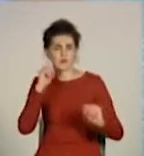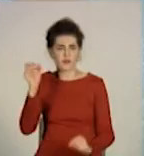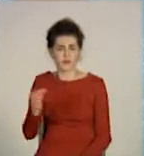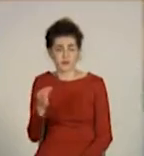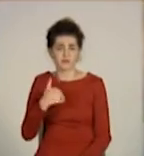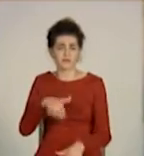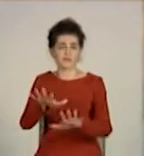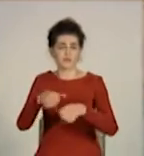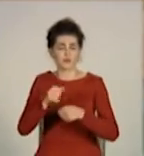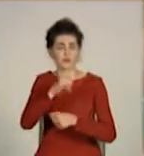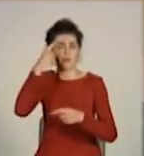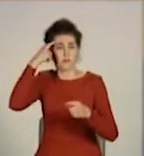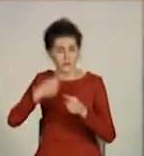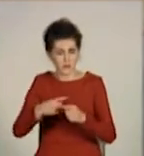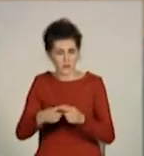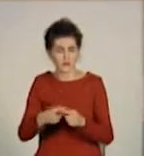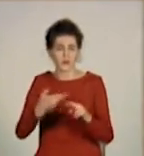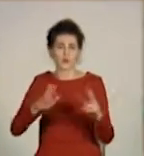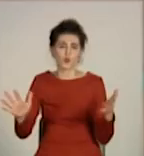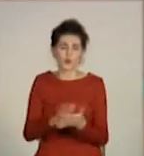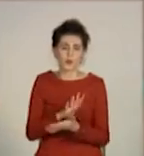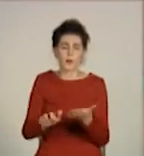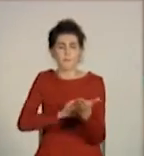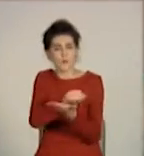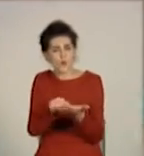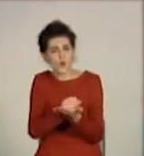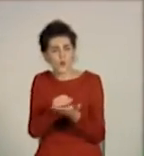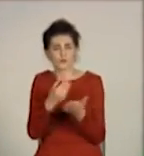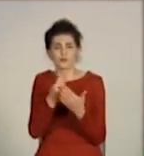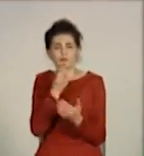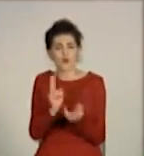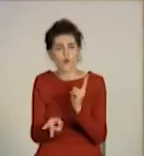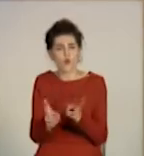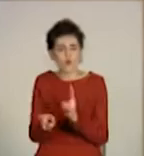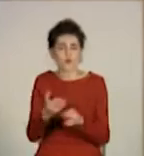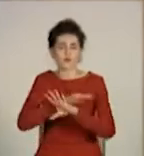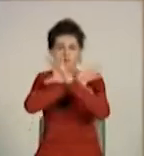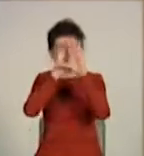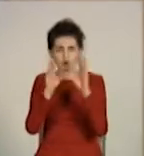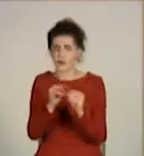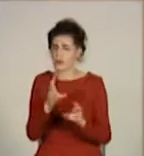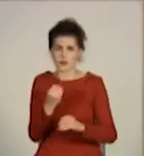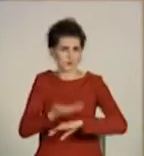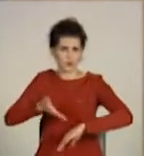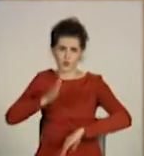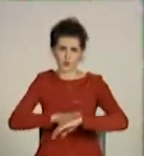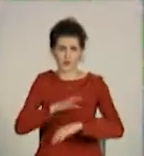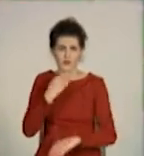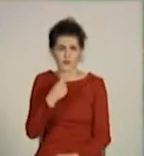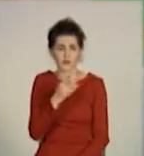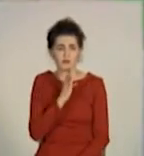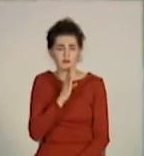этих братиков. Щоденне прибирання, прання, миття посуду та приготування їжі – це зовсім не складно, запевняє Ольга.